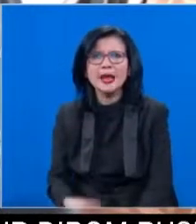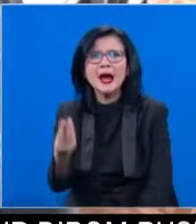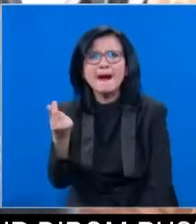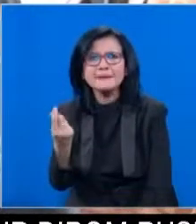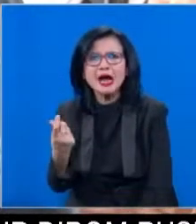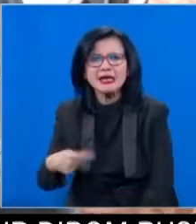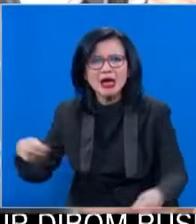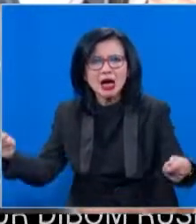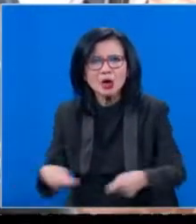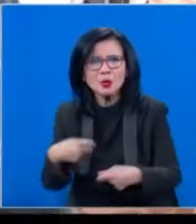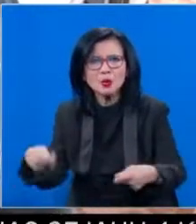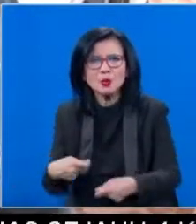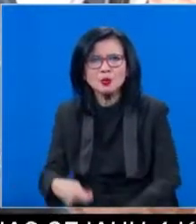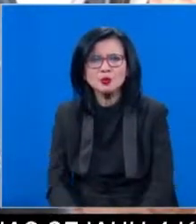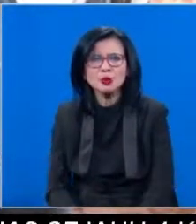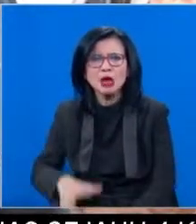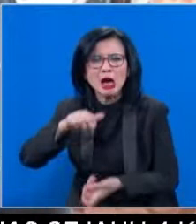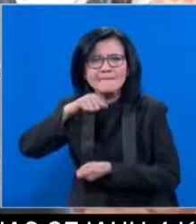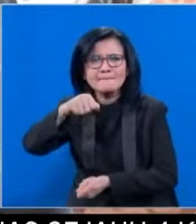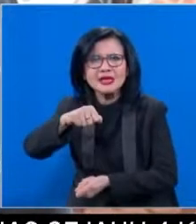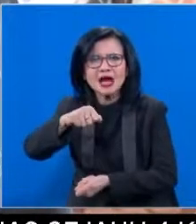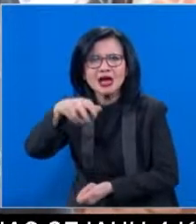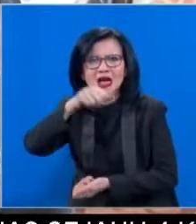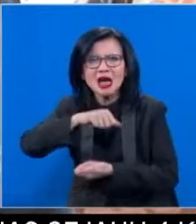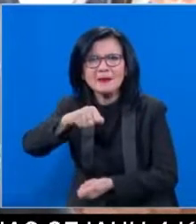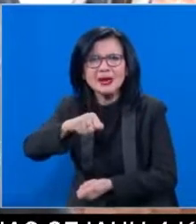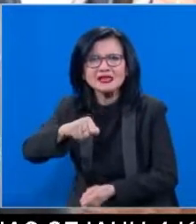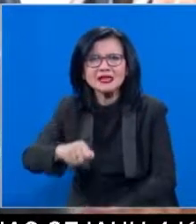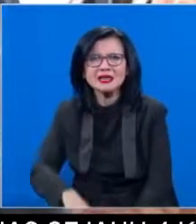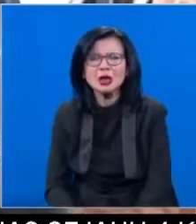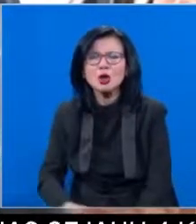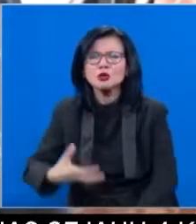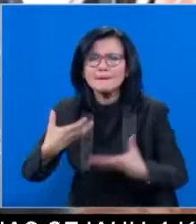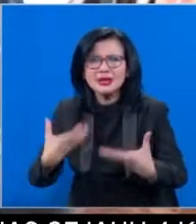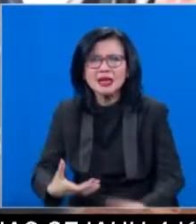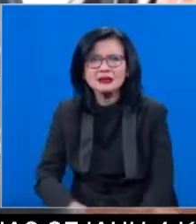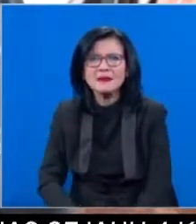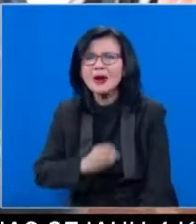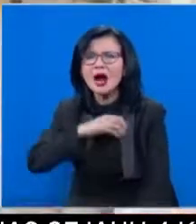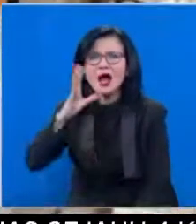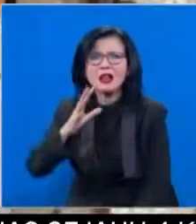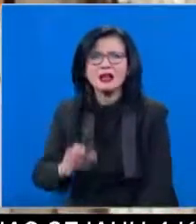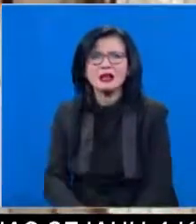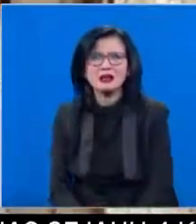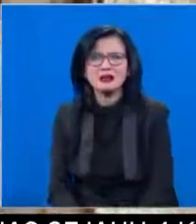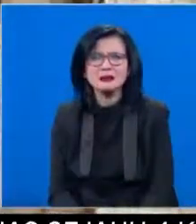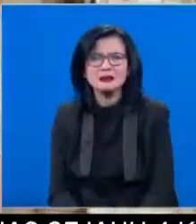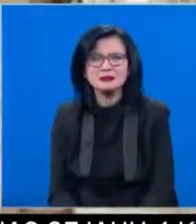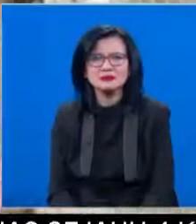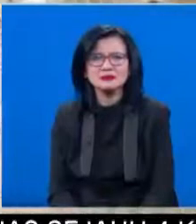produksi untuk memakai minyak kemasan kita enggak menutupi hot pembiayaan itulah